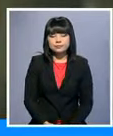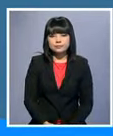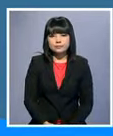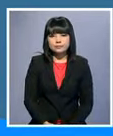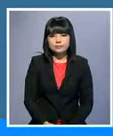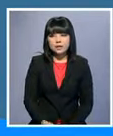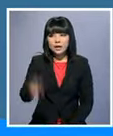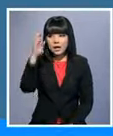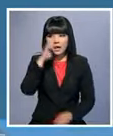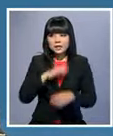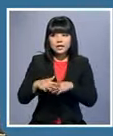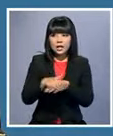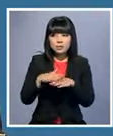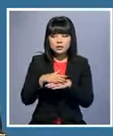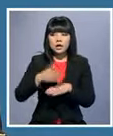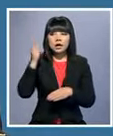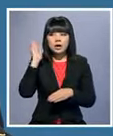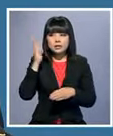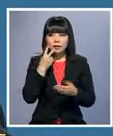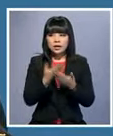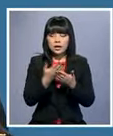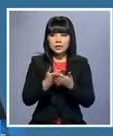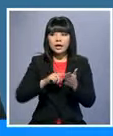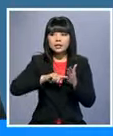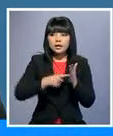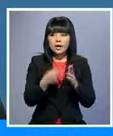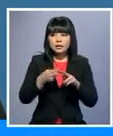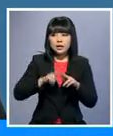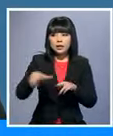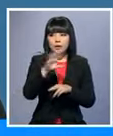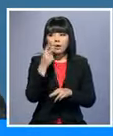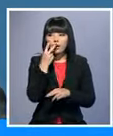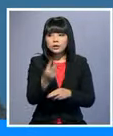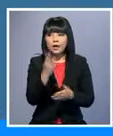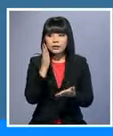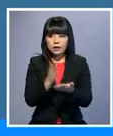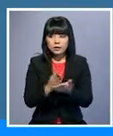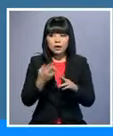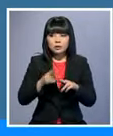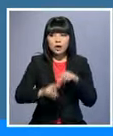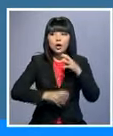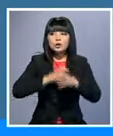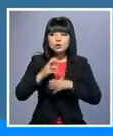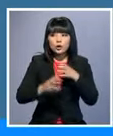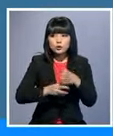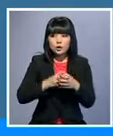Еліміздің алдында тұрған үлкен мақсат көріп отырған мынандай